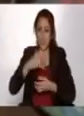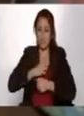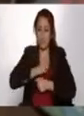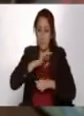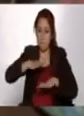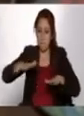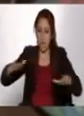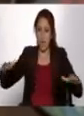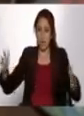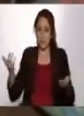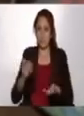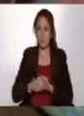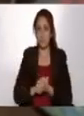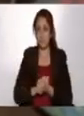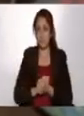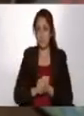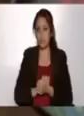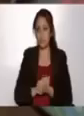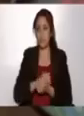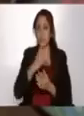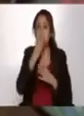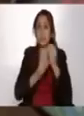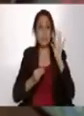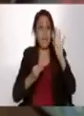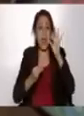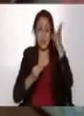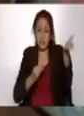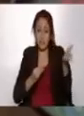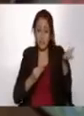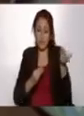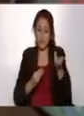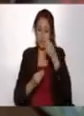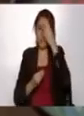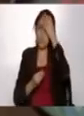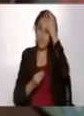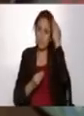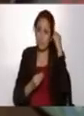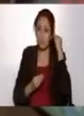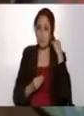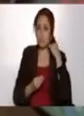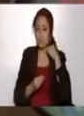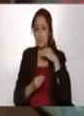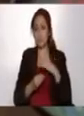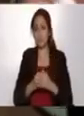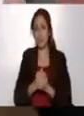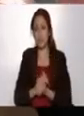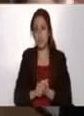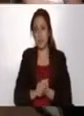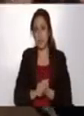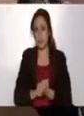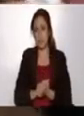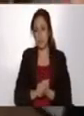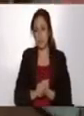جافت، مين يستحمل ده كله؟ وعندي 3 عيال لهم اللي بشتغل بالاجره وبربيهم،